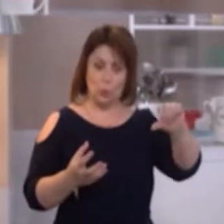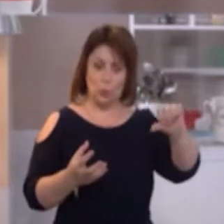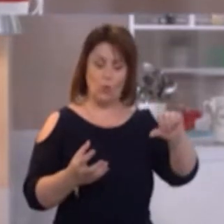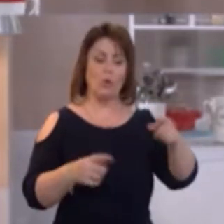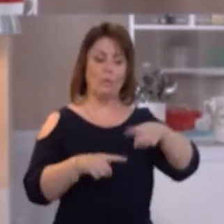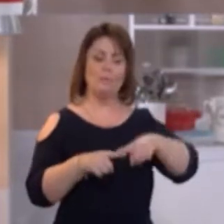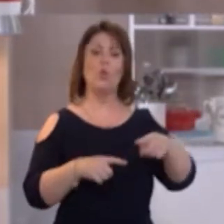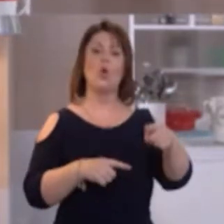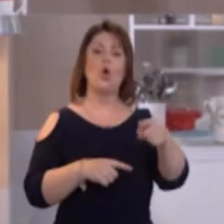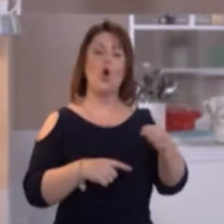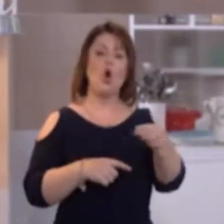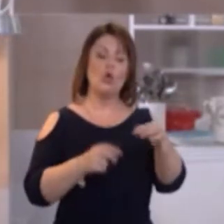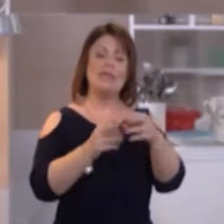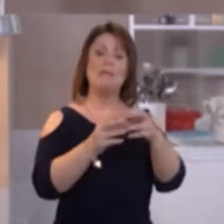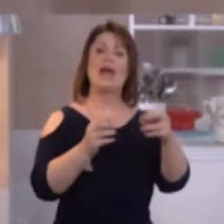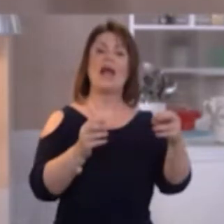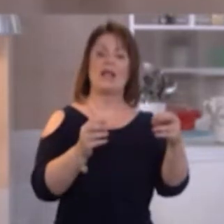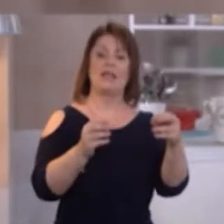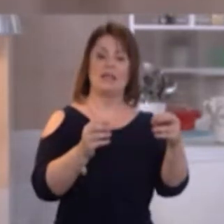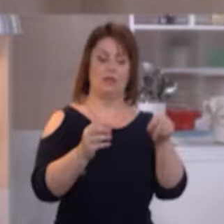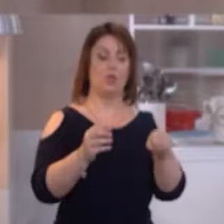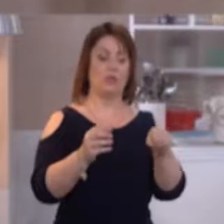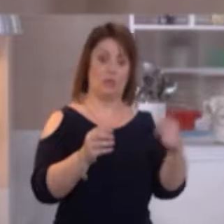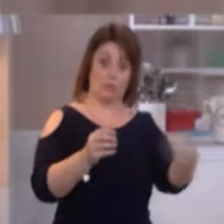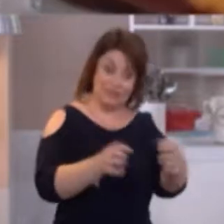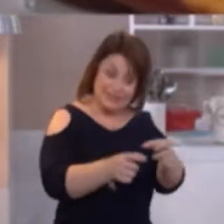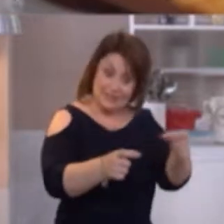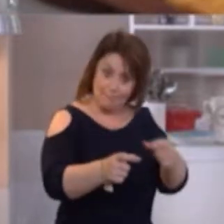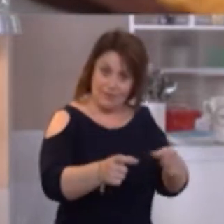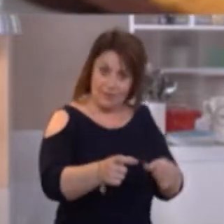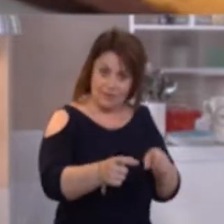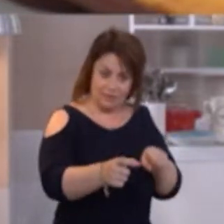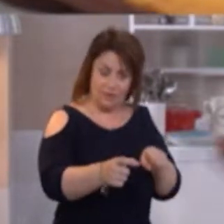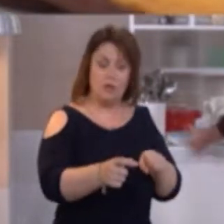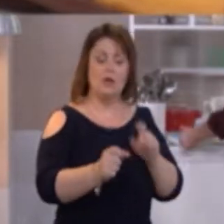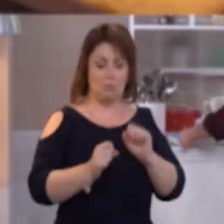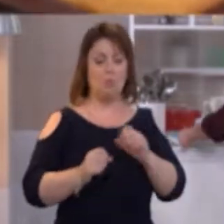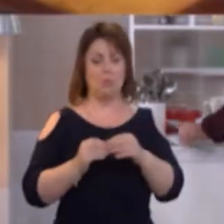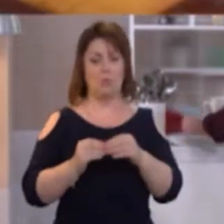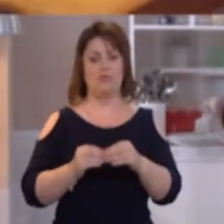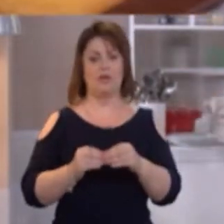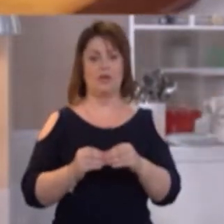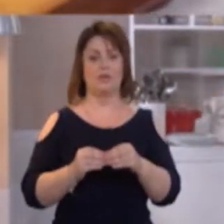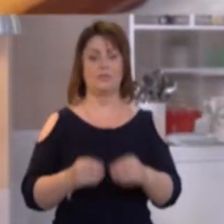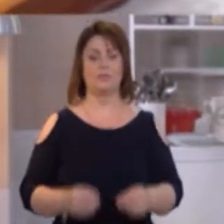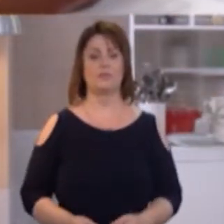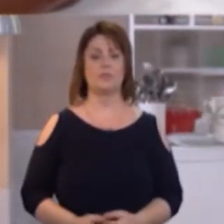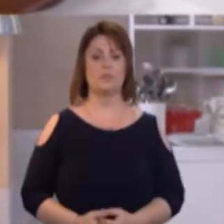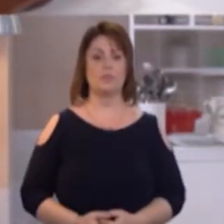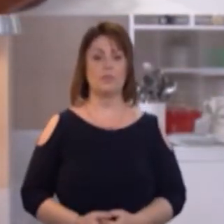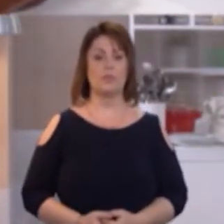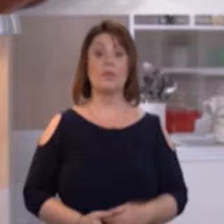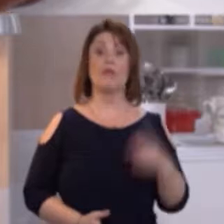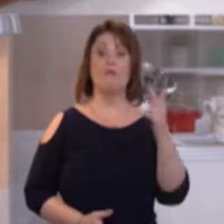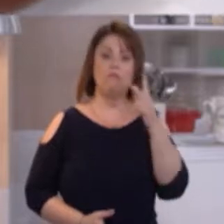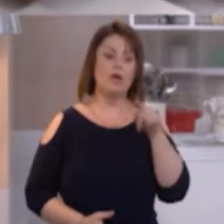olio di semi di arachidi, questi per esempio. Okay. Questi qui. Questi qua. E questi qui, come li possiamo presentare anche? E sono,